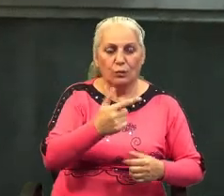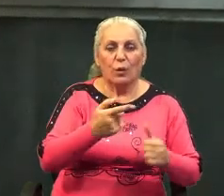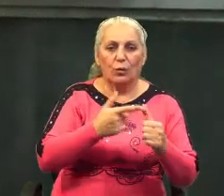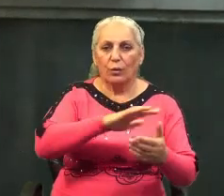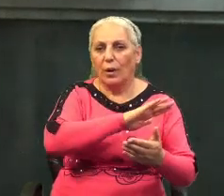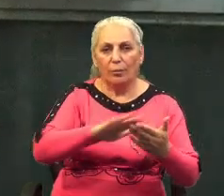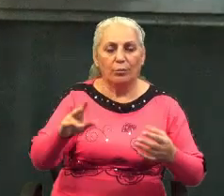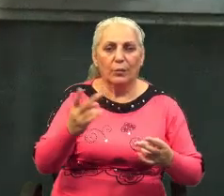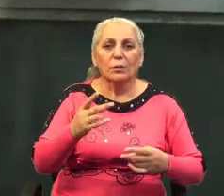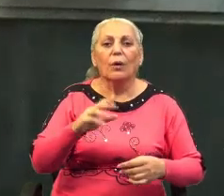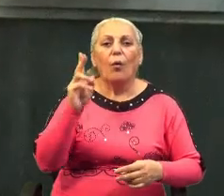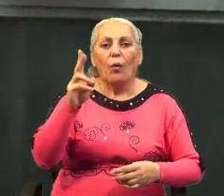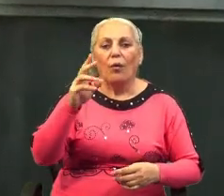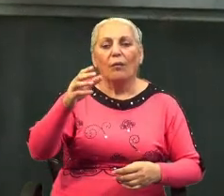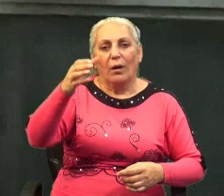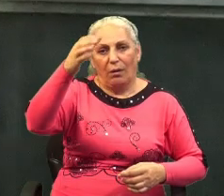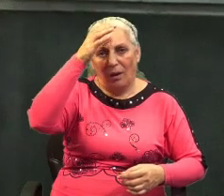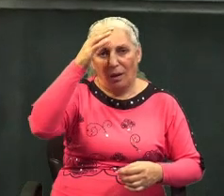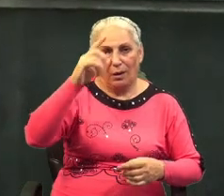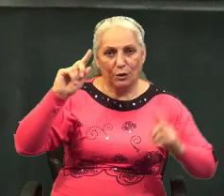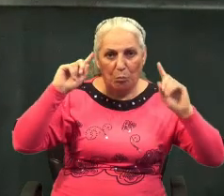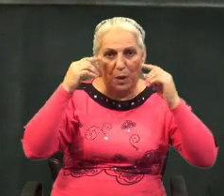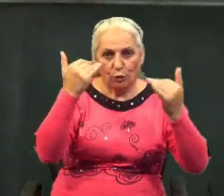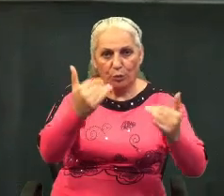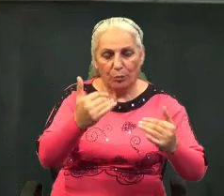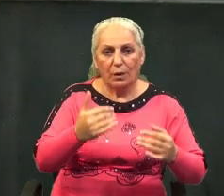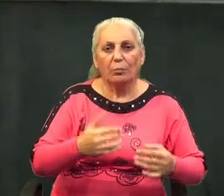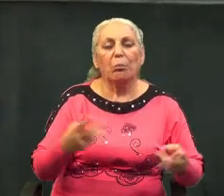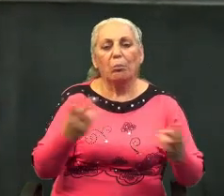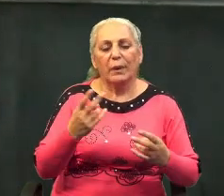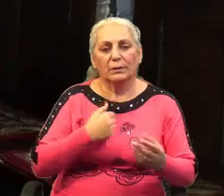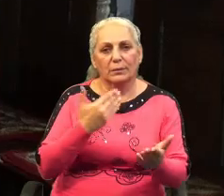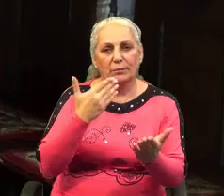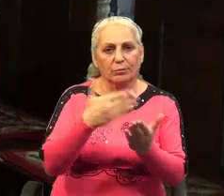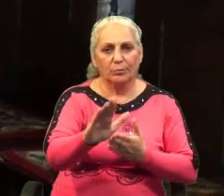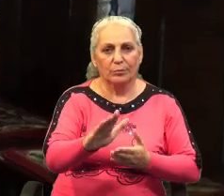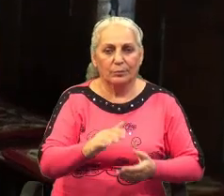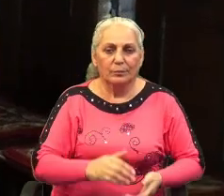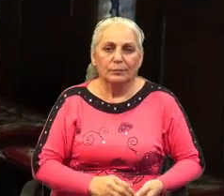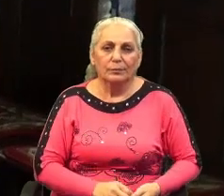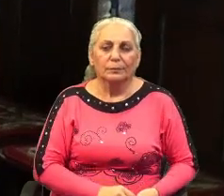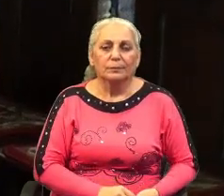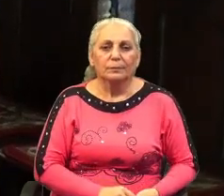և խելացիների մտածումը պիտի արհամարեմ։